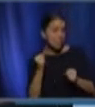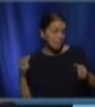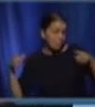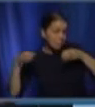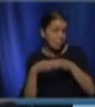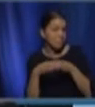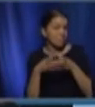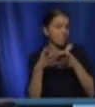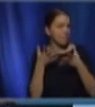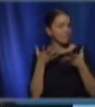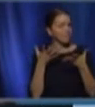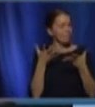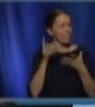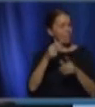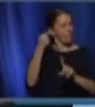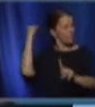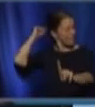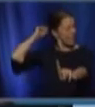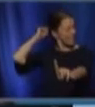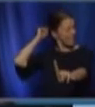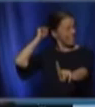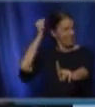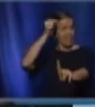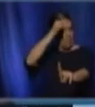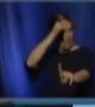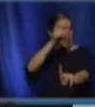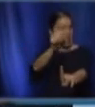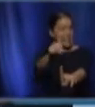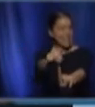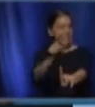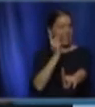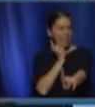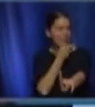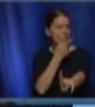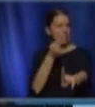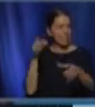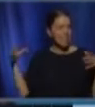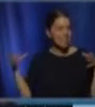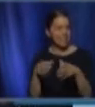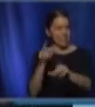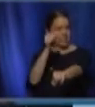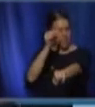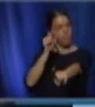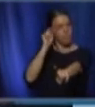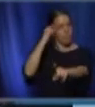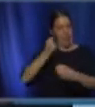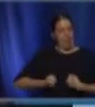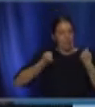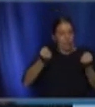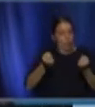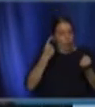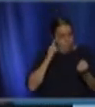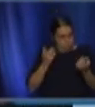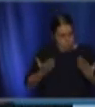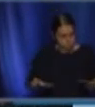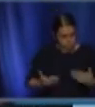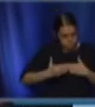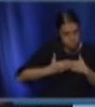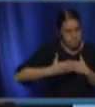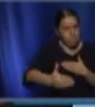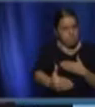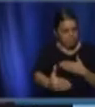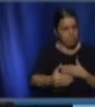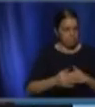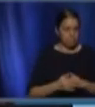Québécois. J'ai besoin de vous autres. D'abord, on le dit, puis je le répète, on a le droit d'aller visiter les